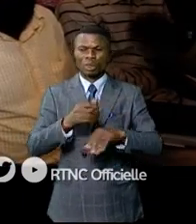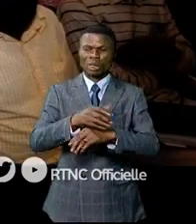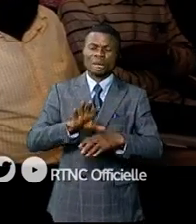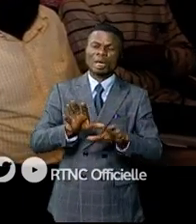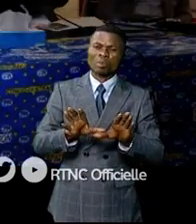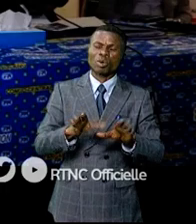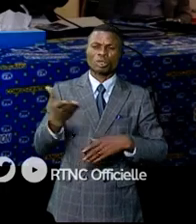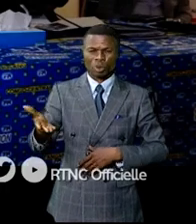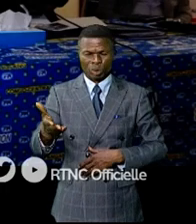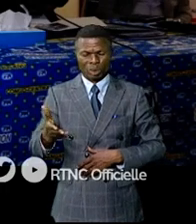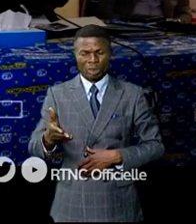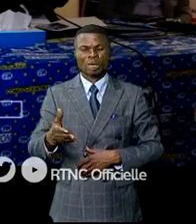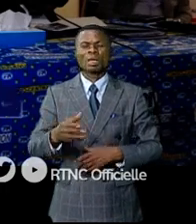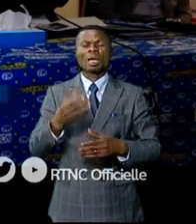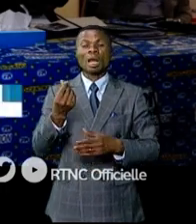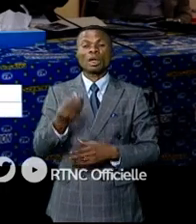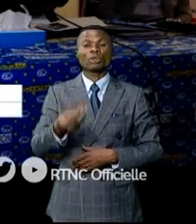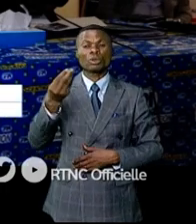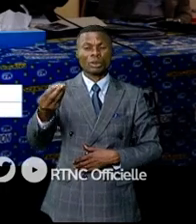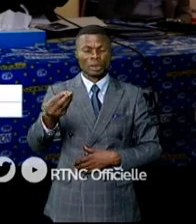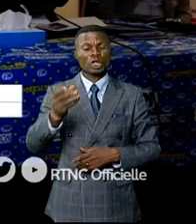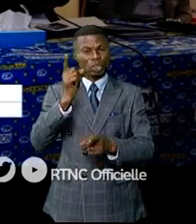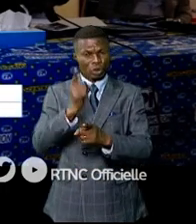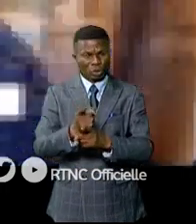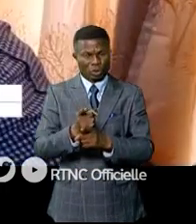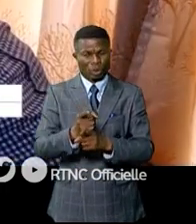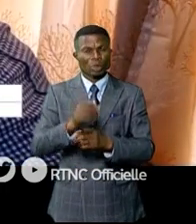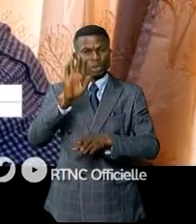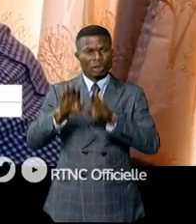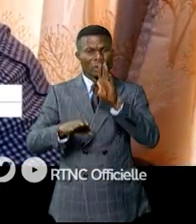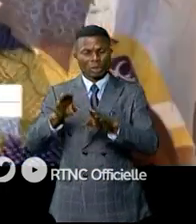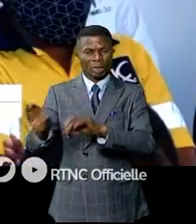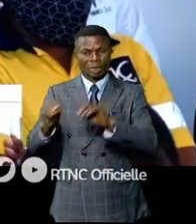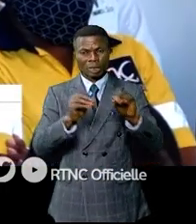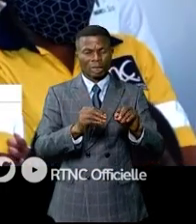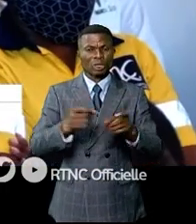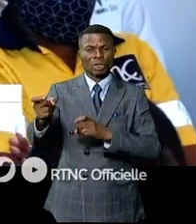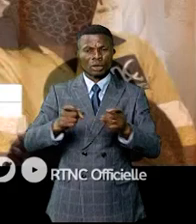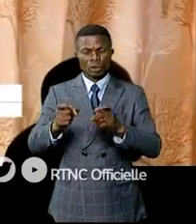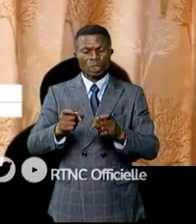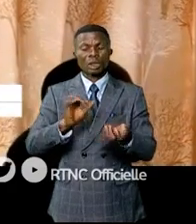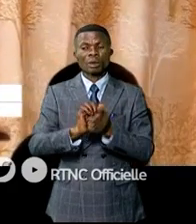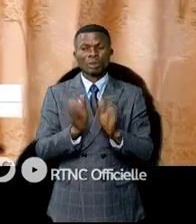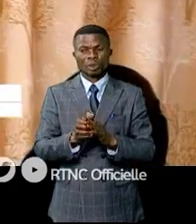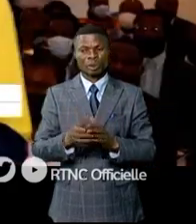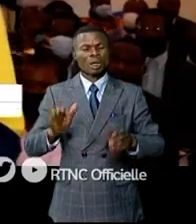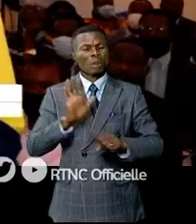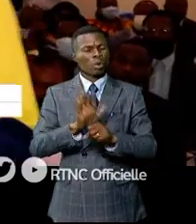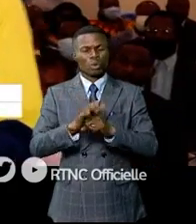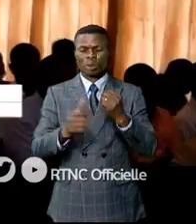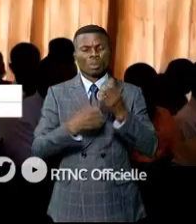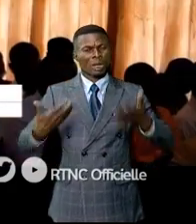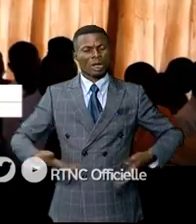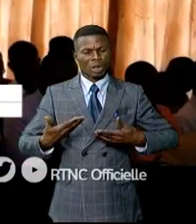tilapia. Il a aussi rappelé que ce mode de financement est très concret dans le processus de la mise en place de la gestion des risques. Très apprécié, les opérateurs